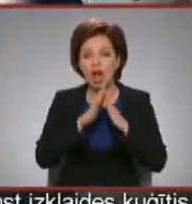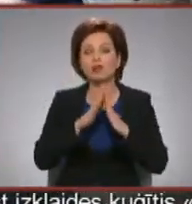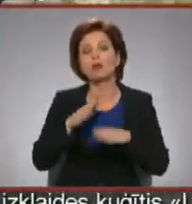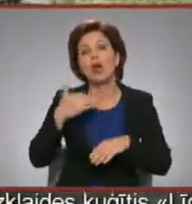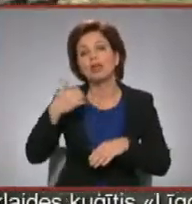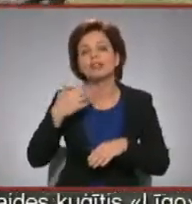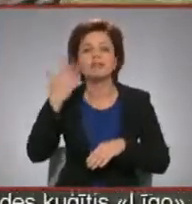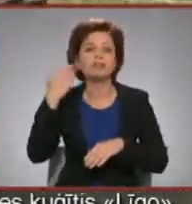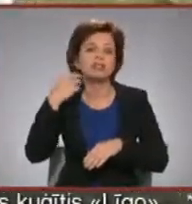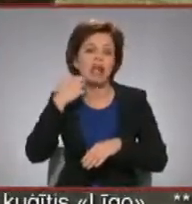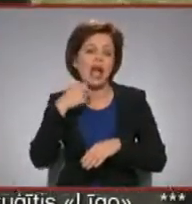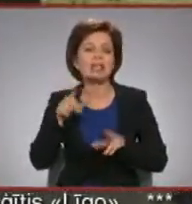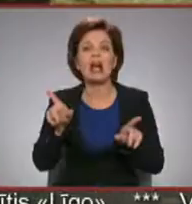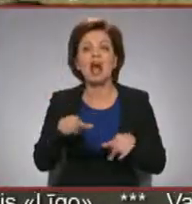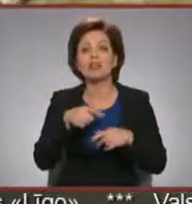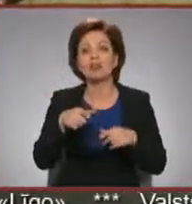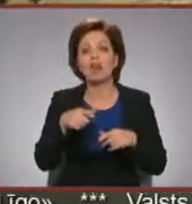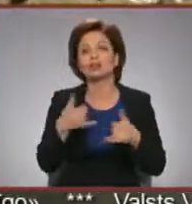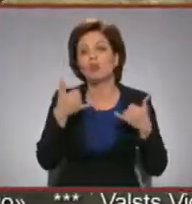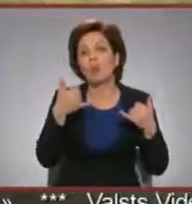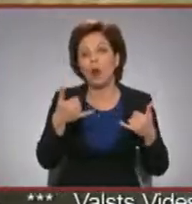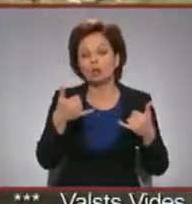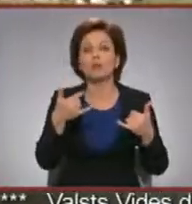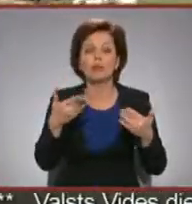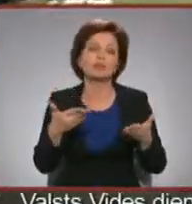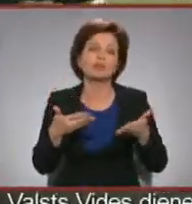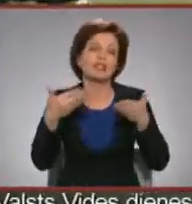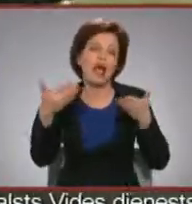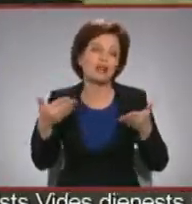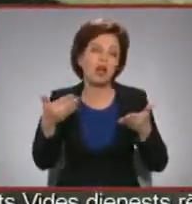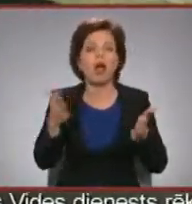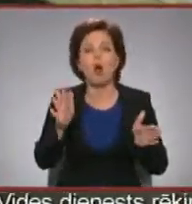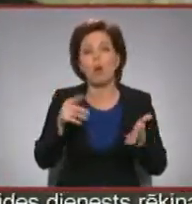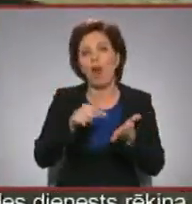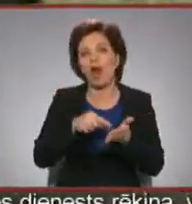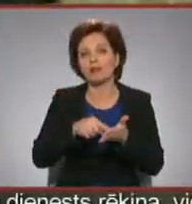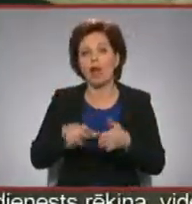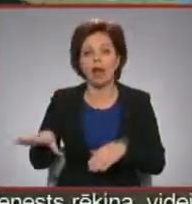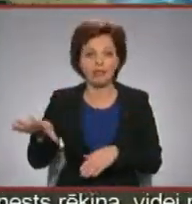senlatviešu tradīcija tiks godā celta vēl kādā ģimenē. Sandra Leitāne, Andris Pāns, TV Spektrs.